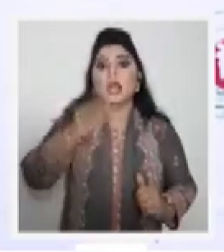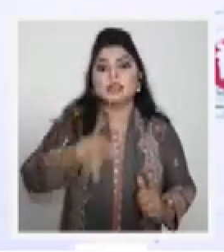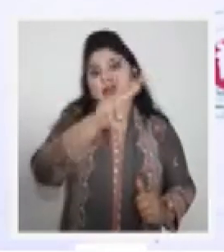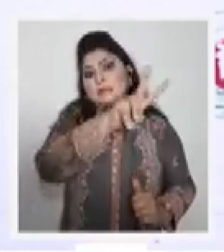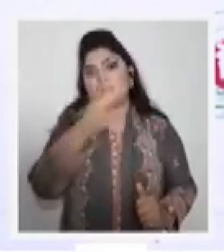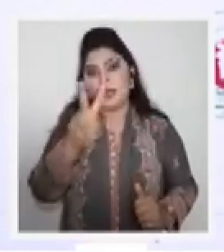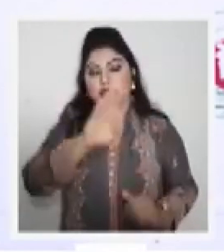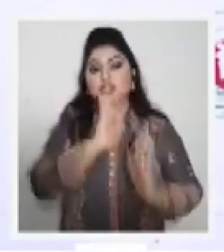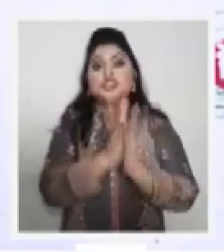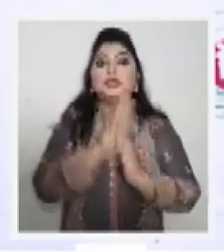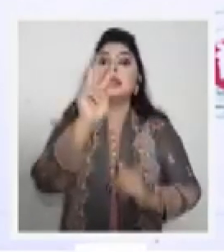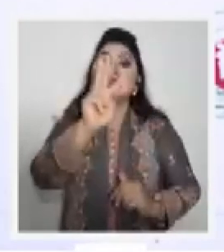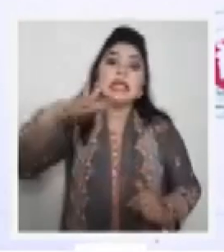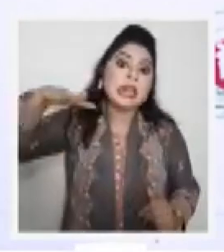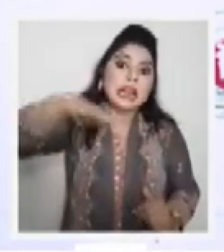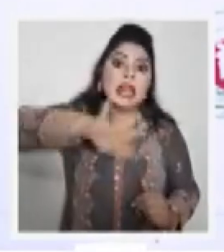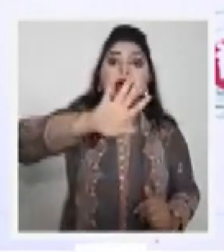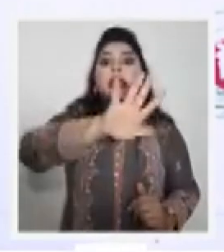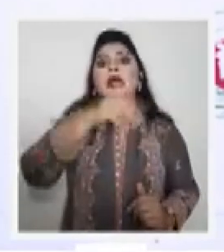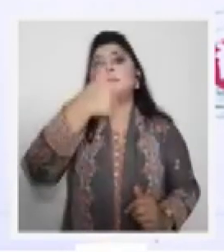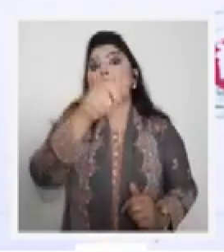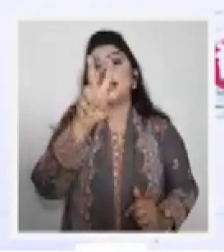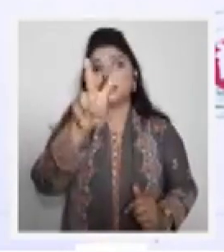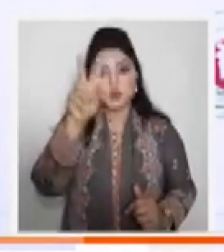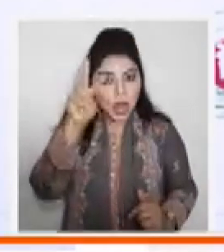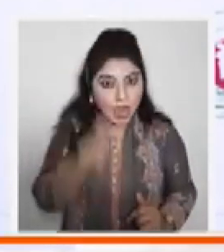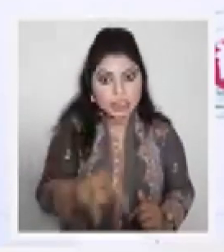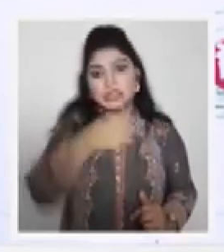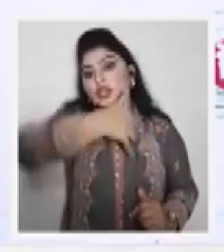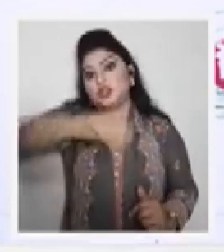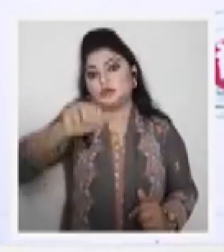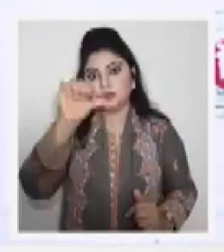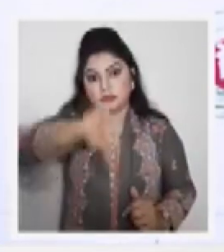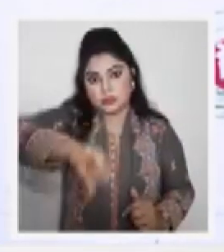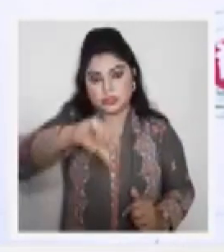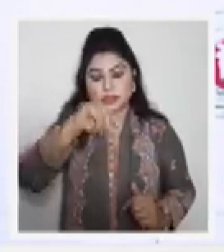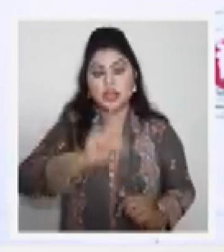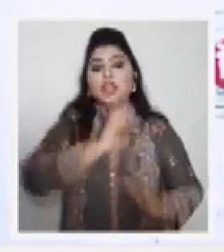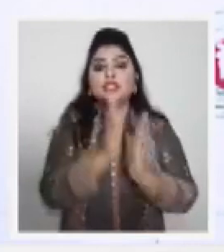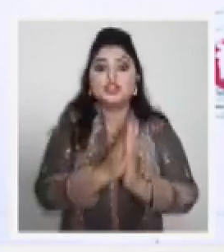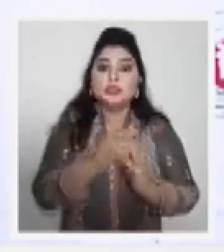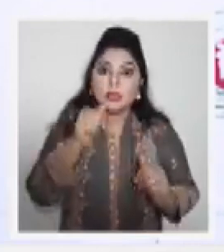421,752 জন। 24 ঘন্টায় কোয়ারেন্টাইন থেকে ছাড় পেয়েছেন 2,022 জন এবং এ পর্যন্ত ছাড় পেয়েছেন